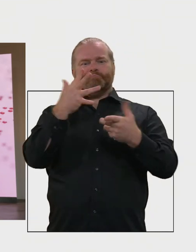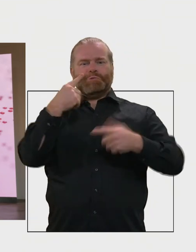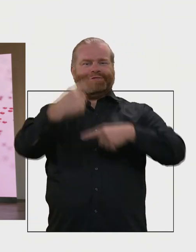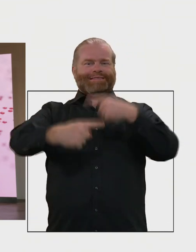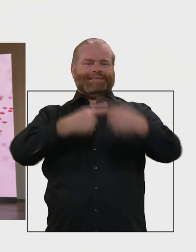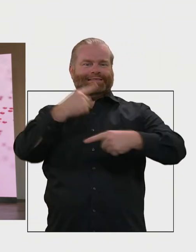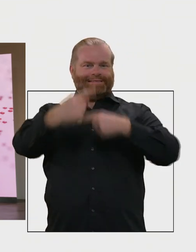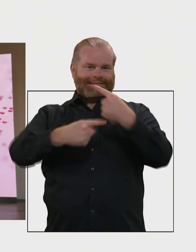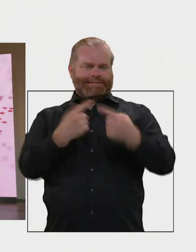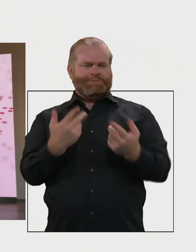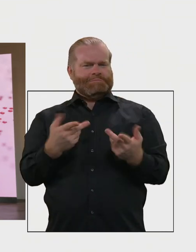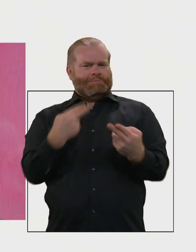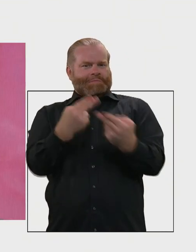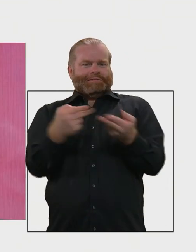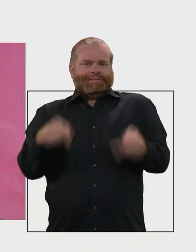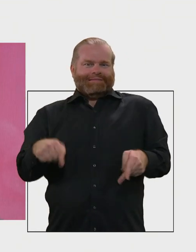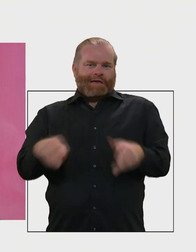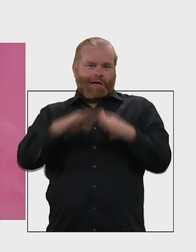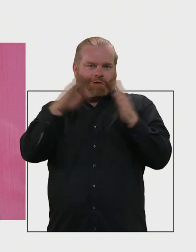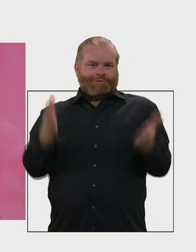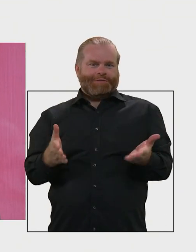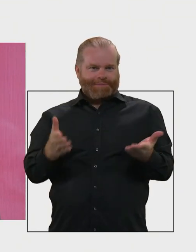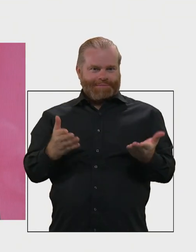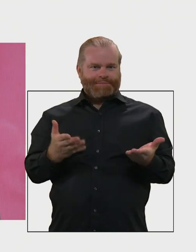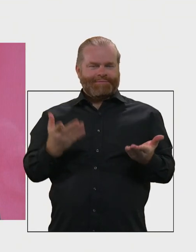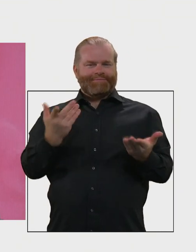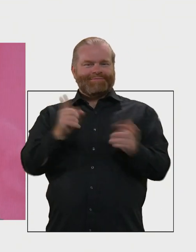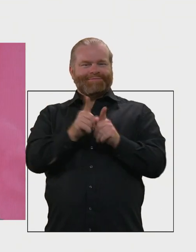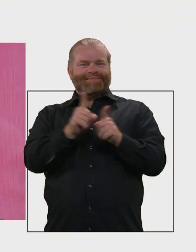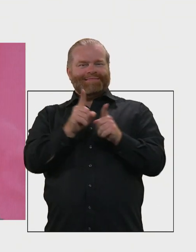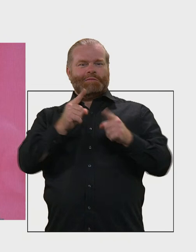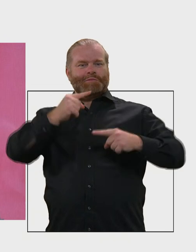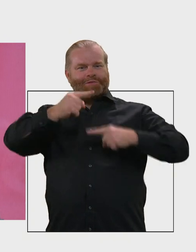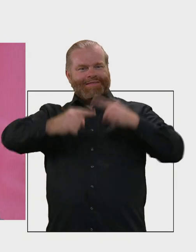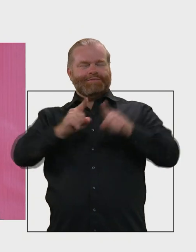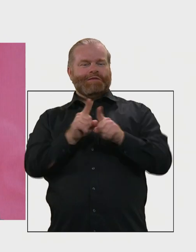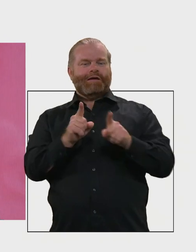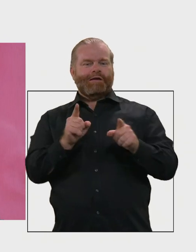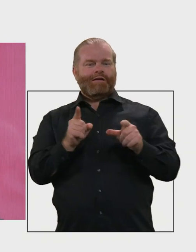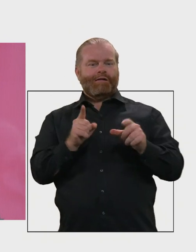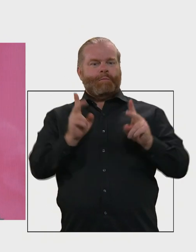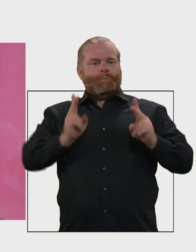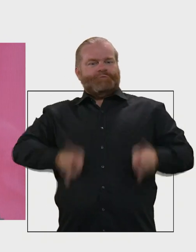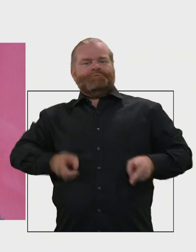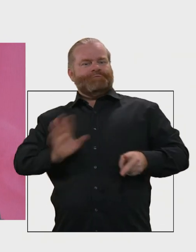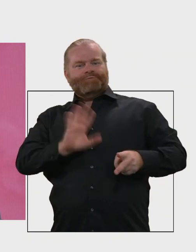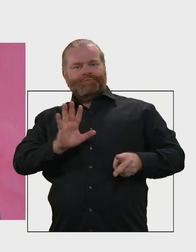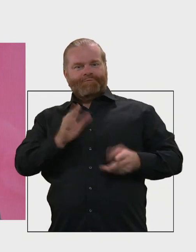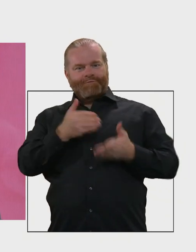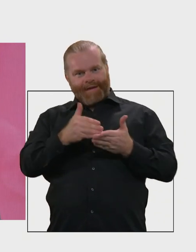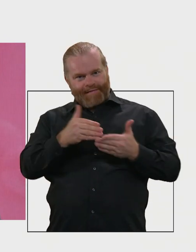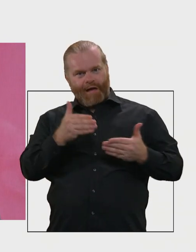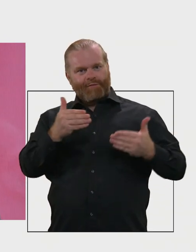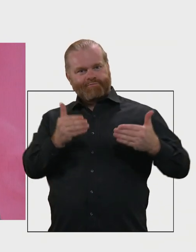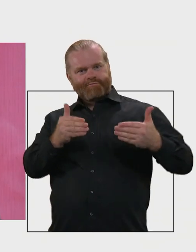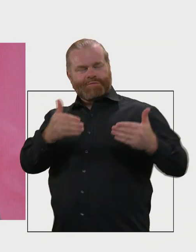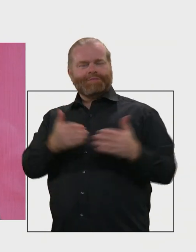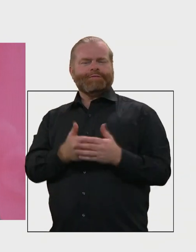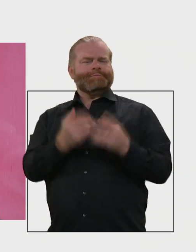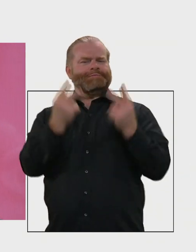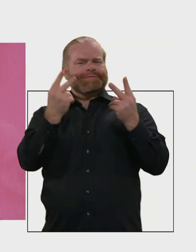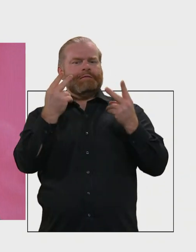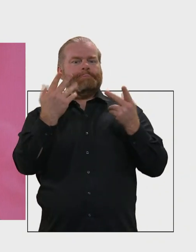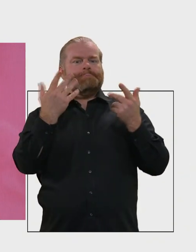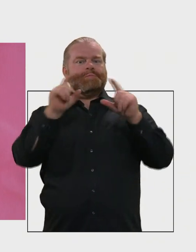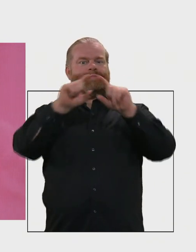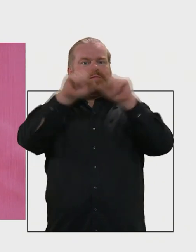Haltungsfrage. Und ich glaube, es ist ganz wichtig, dass eben dieses Thema der Zugänglichkeit, der Barrierefreiheit mit zu diesem Forum einfach dazugehört,